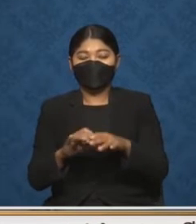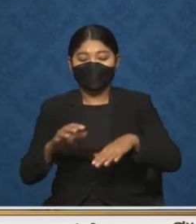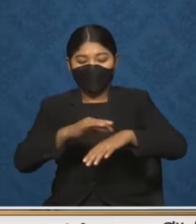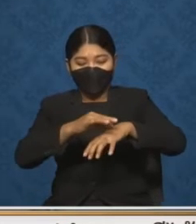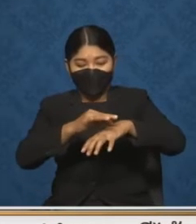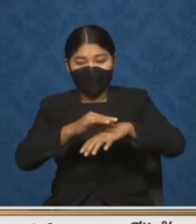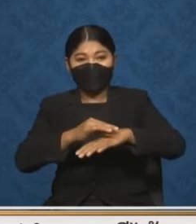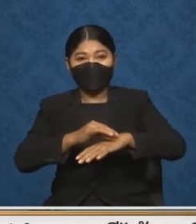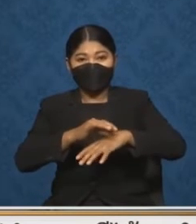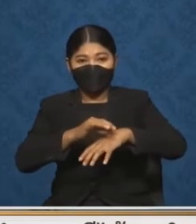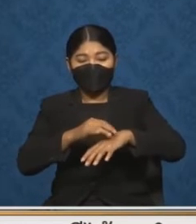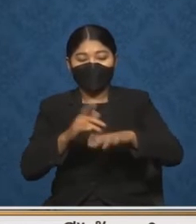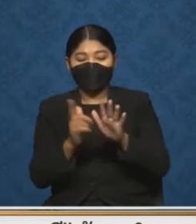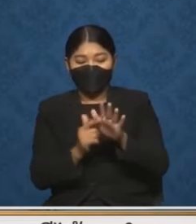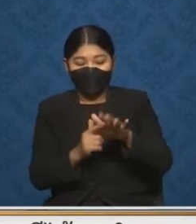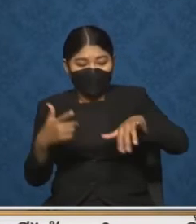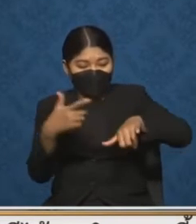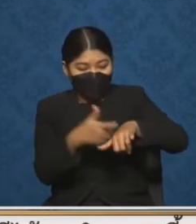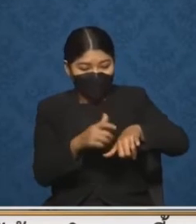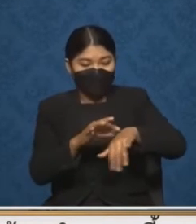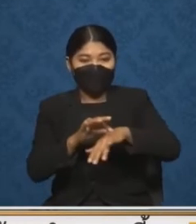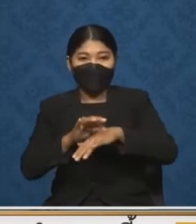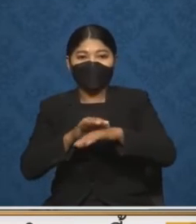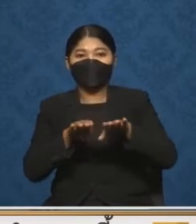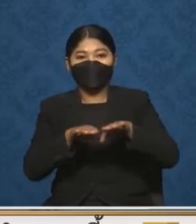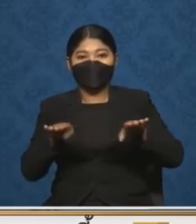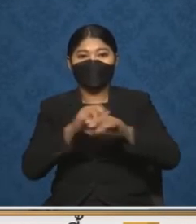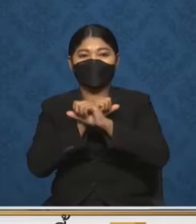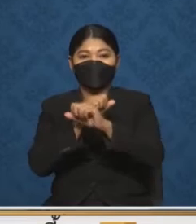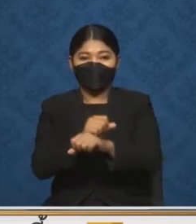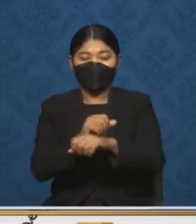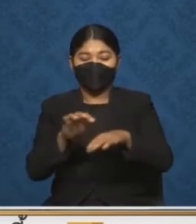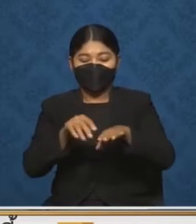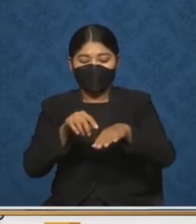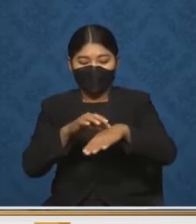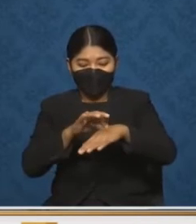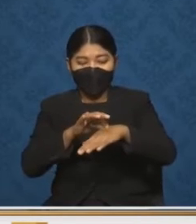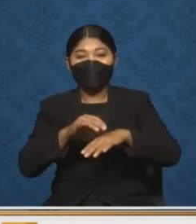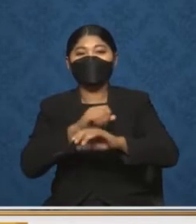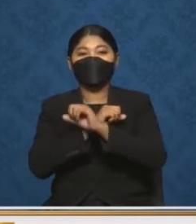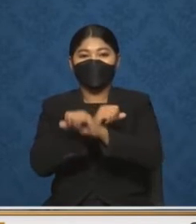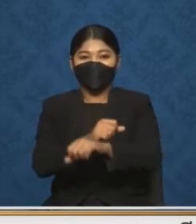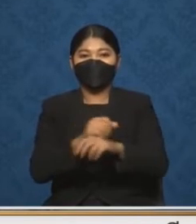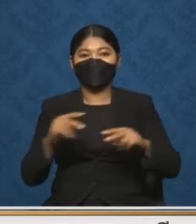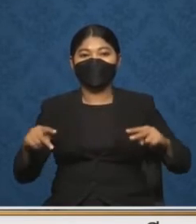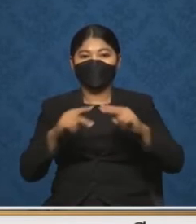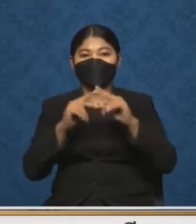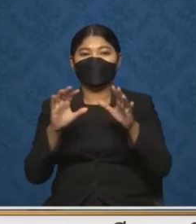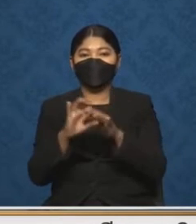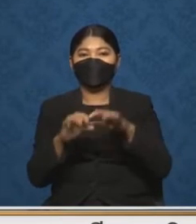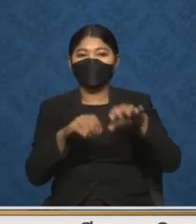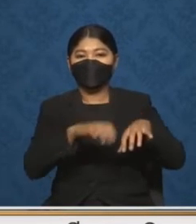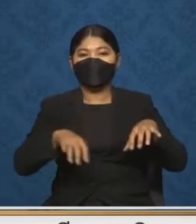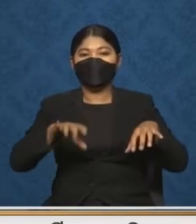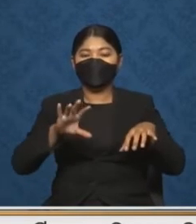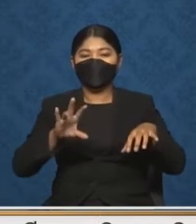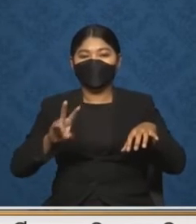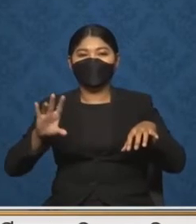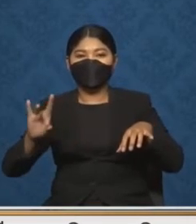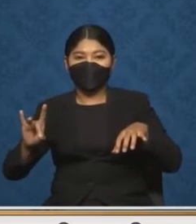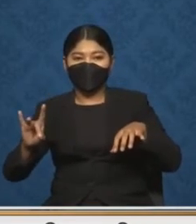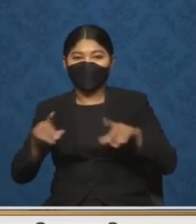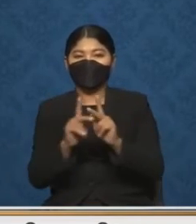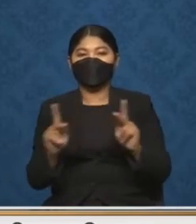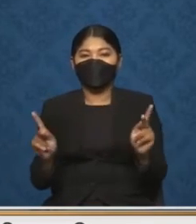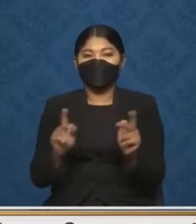หนังเสียหายซึตรนี้ก็จะเหนได้วามีหนวยงานทเกี่ยวข้องเยี่วกระสวงเกืบ 7,8 กระสวงถามวาขอเสนอา่